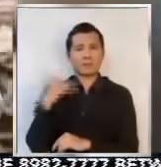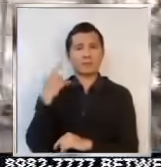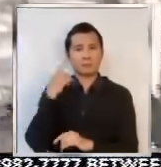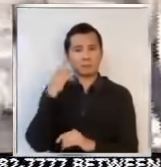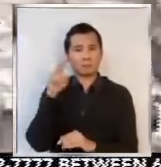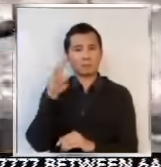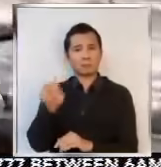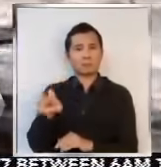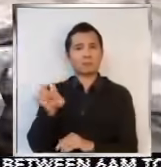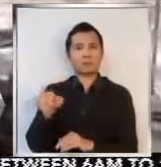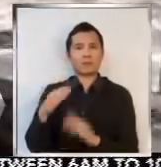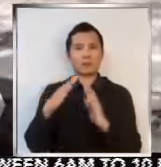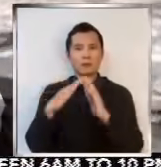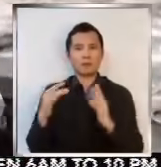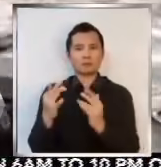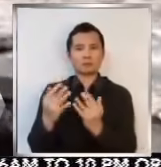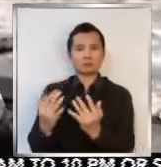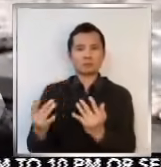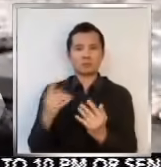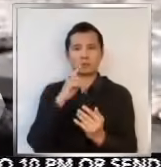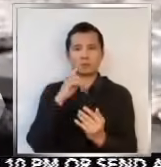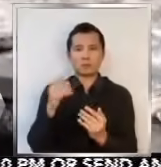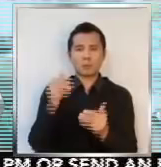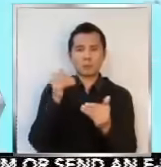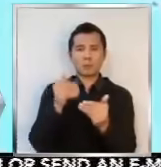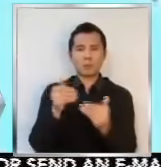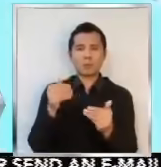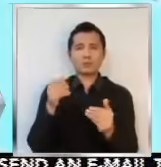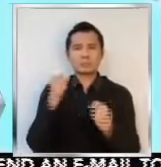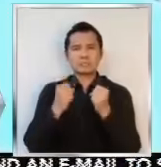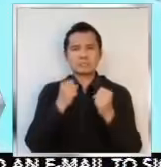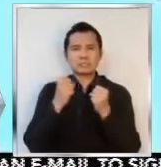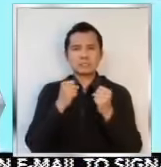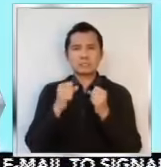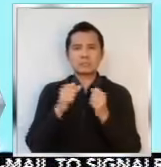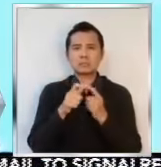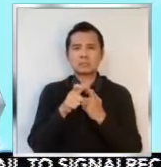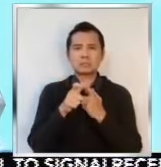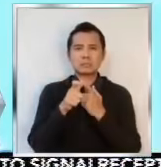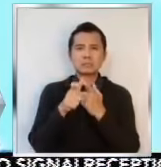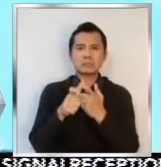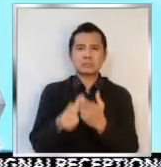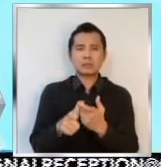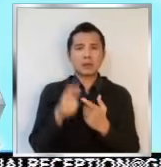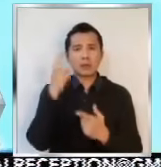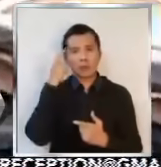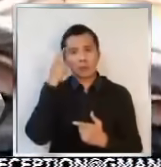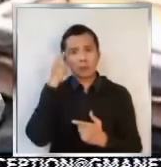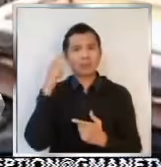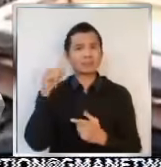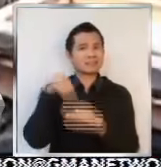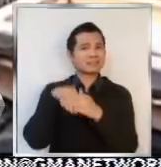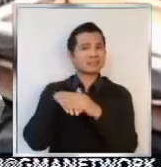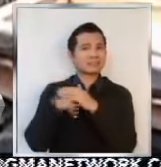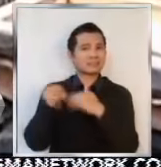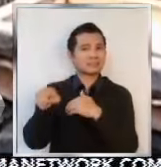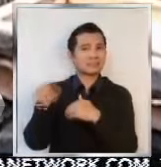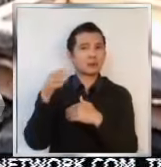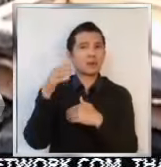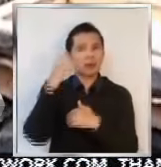bahay. Sa pag-aakala na natutulog sa ikalawang palapag ng nasusunog na bahay ang tatlong apo, edad 6, 4 at